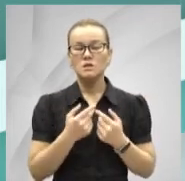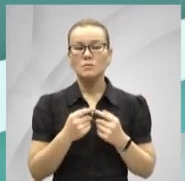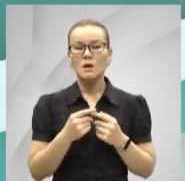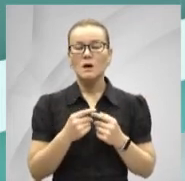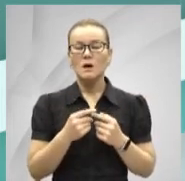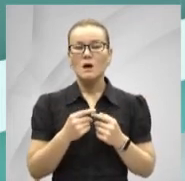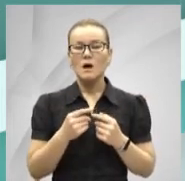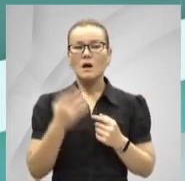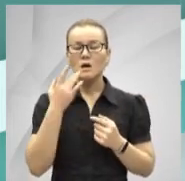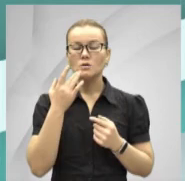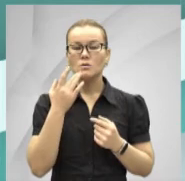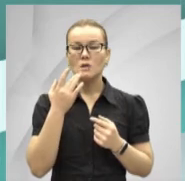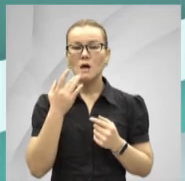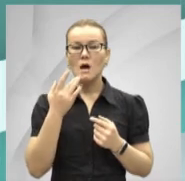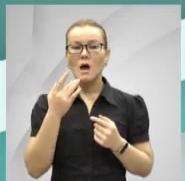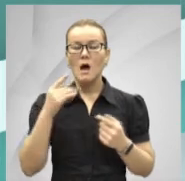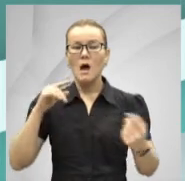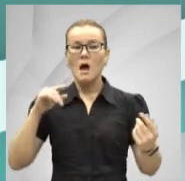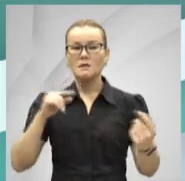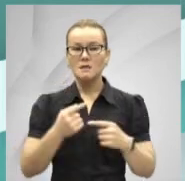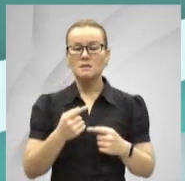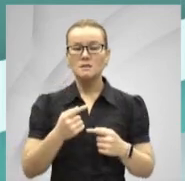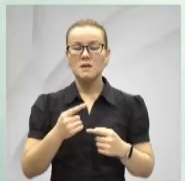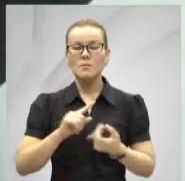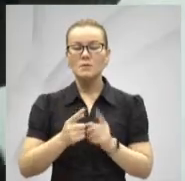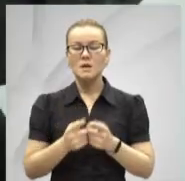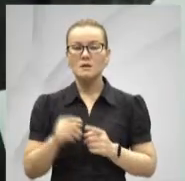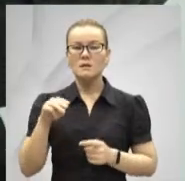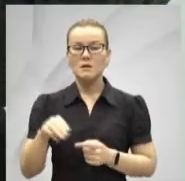уравнение относительно переменной t.